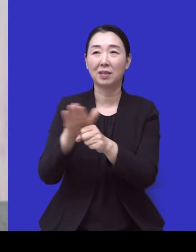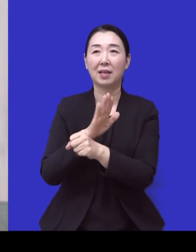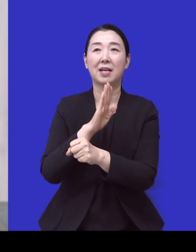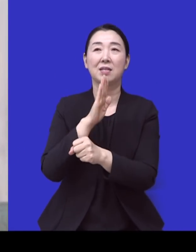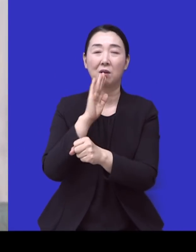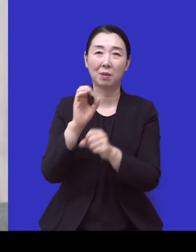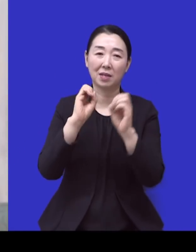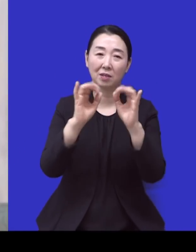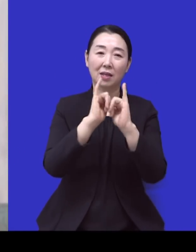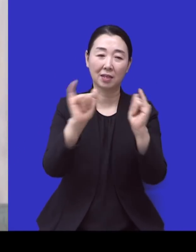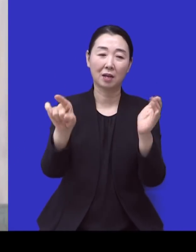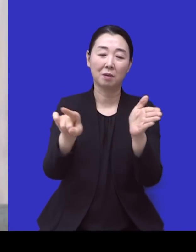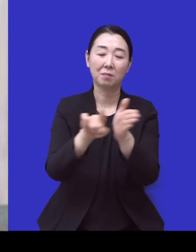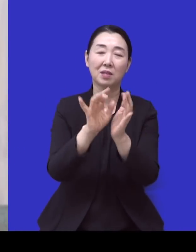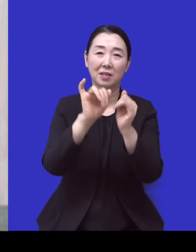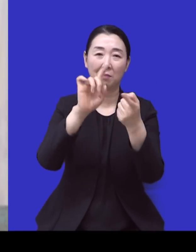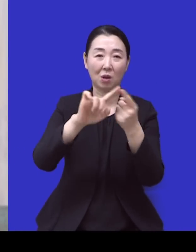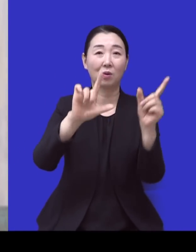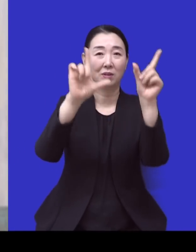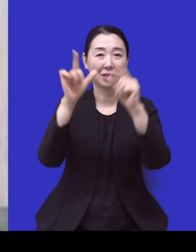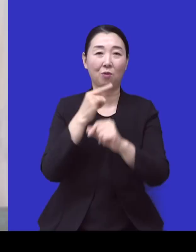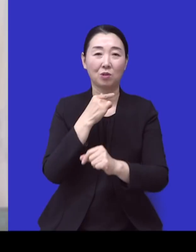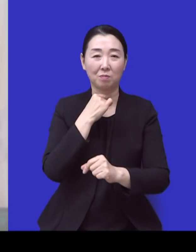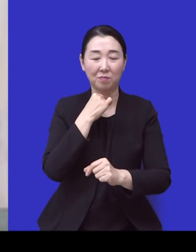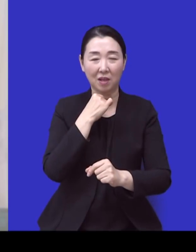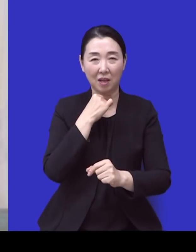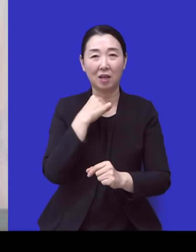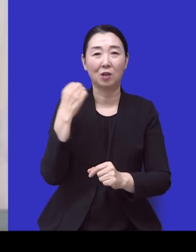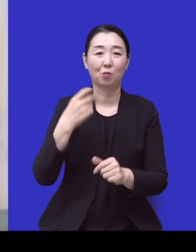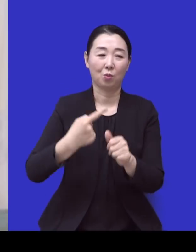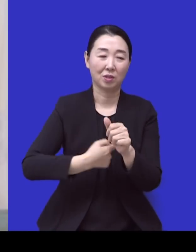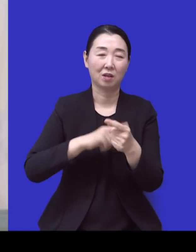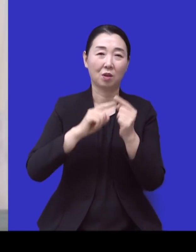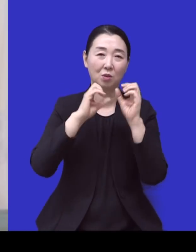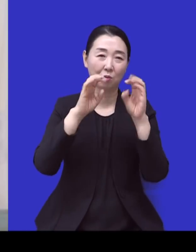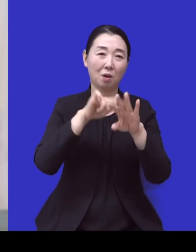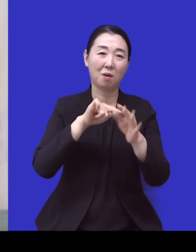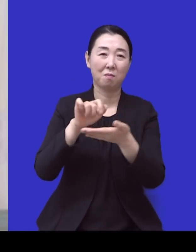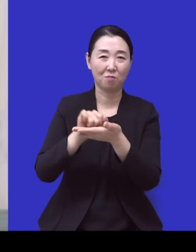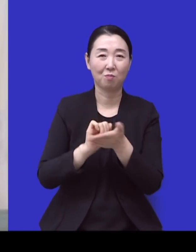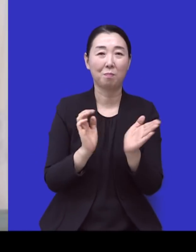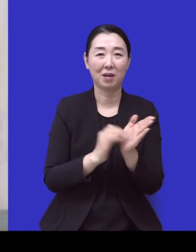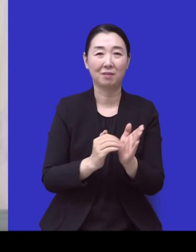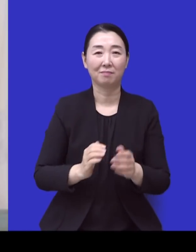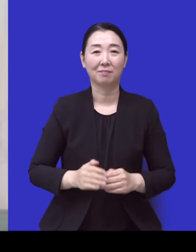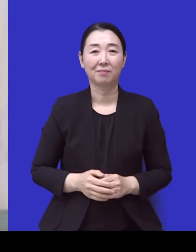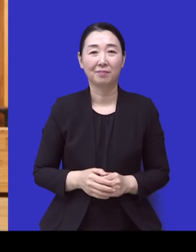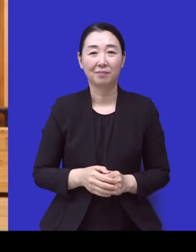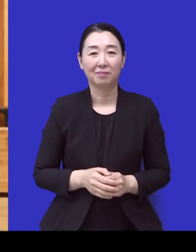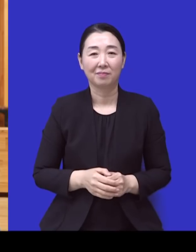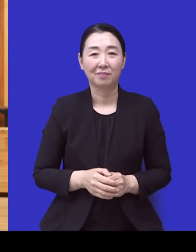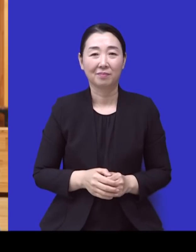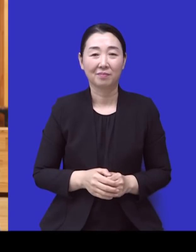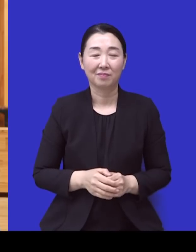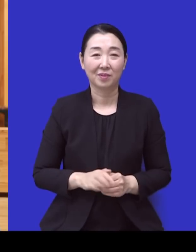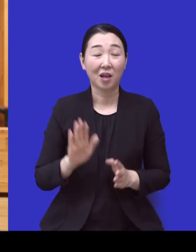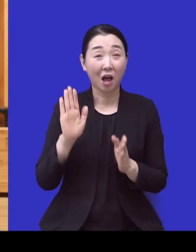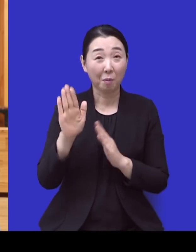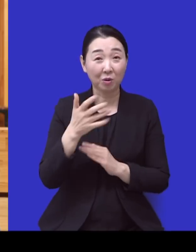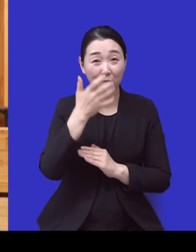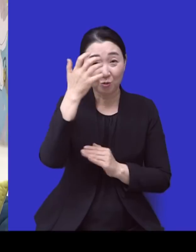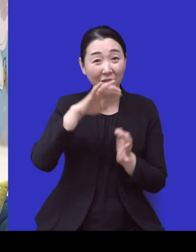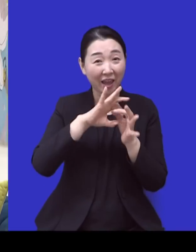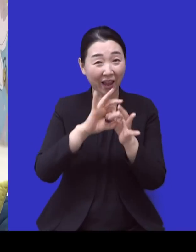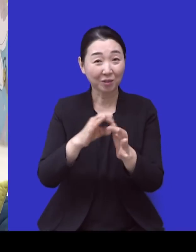사람으로 그리스도인으로 살게요. 이러면서 자연스럽게 그런 선교의 마음을 품기도 하고 그랬던 것 같아요. 아 그래요? 네. 앞으로 그 꿈은